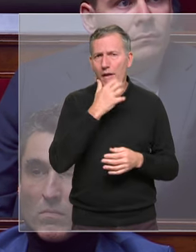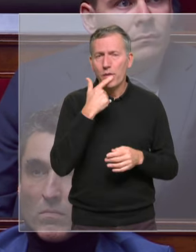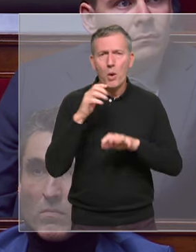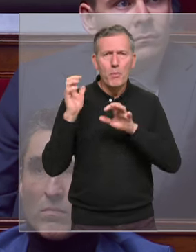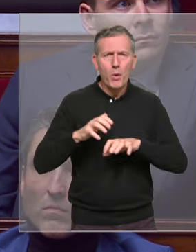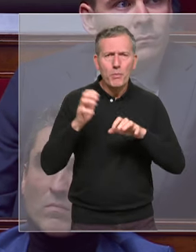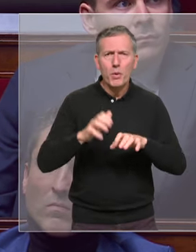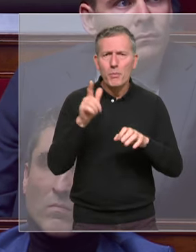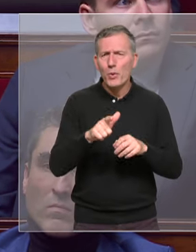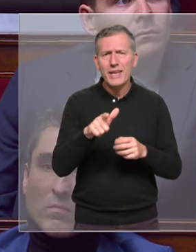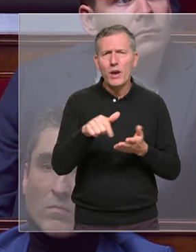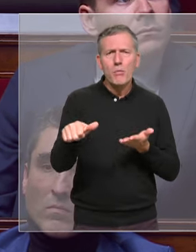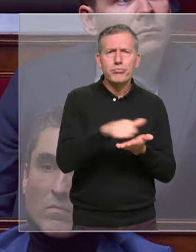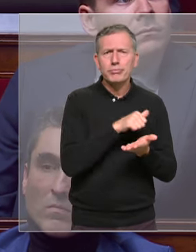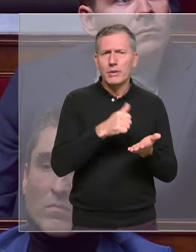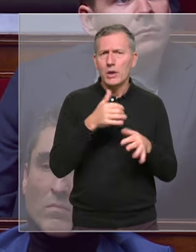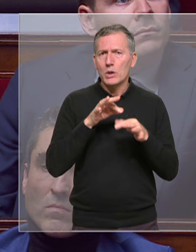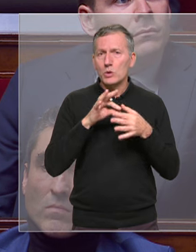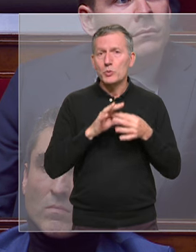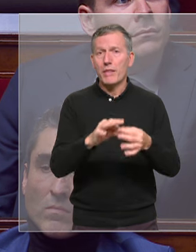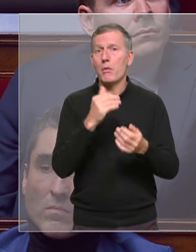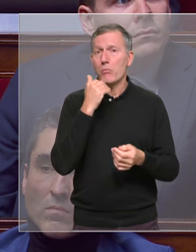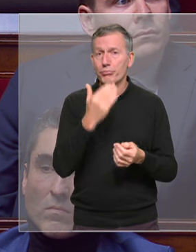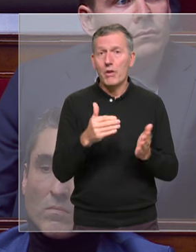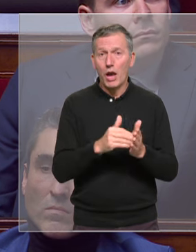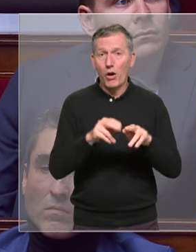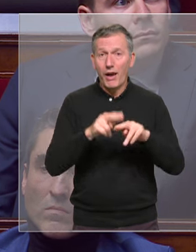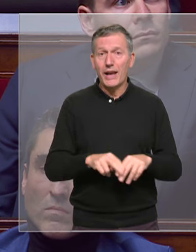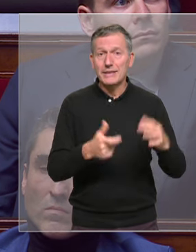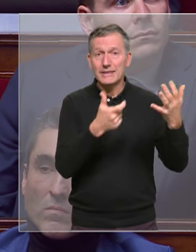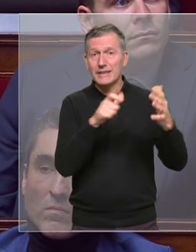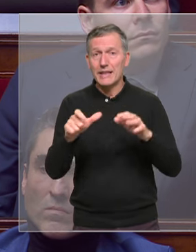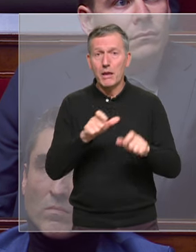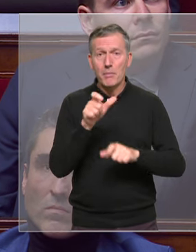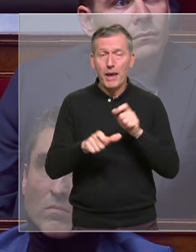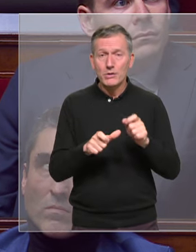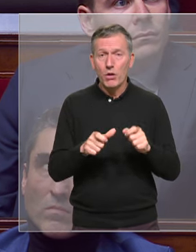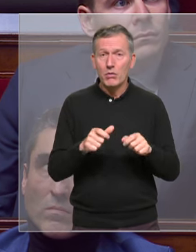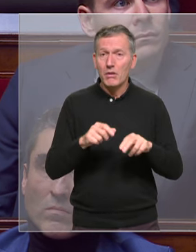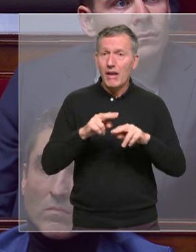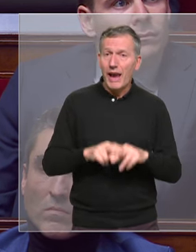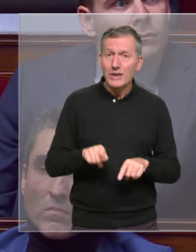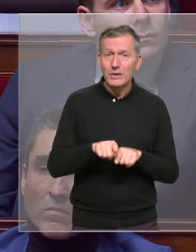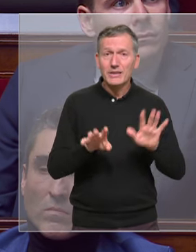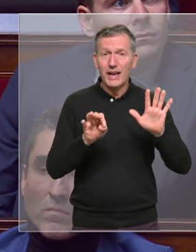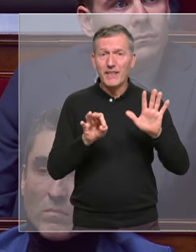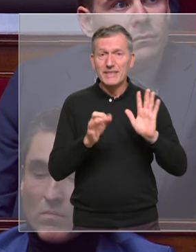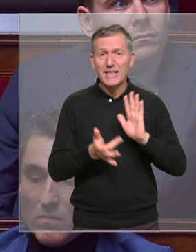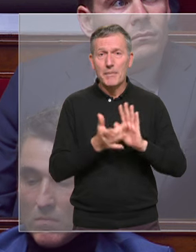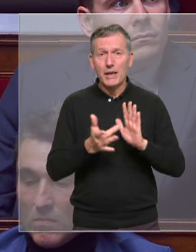la suite du décasage. Et il y a encore 700 personnes sur place et potentiellement les 90 migrants du centre de